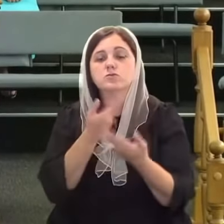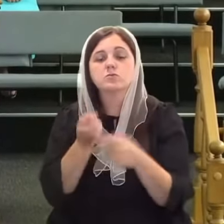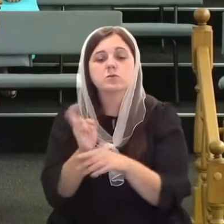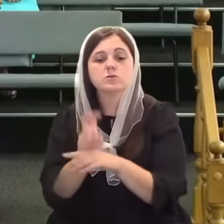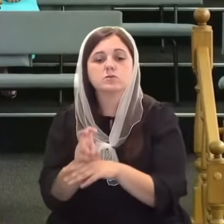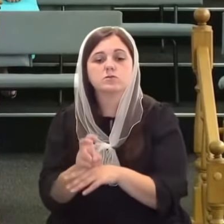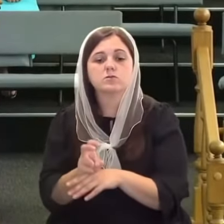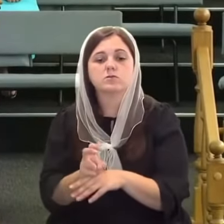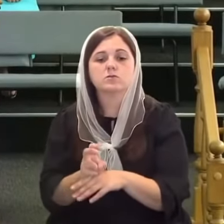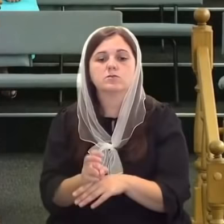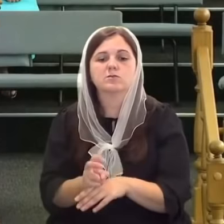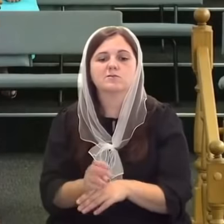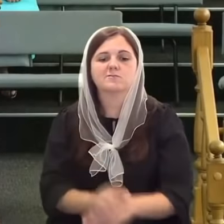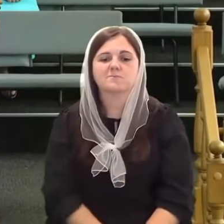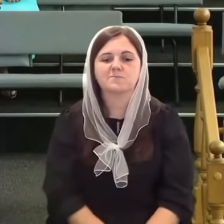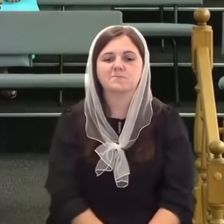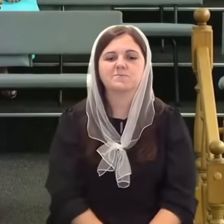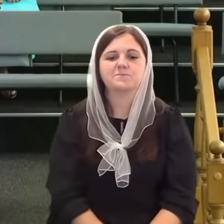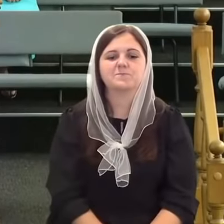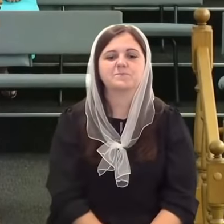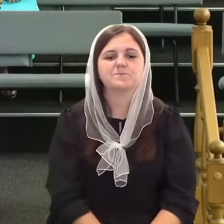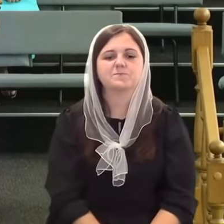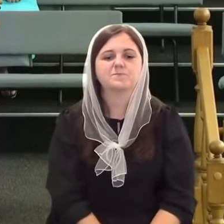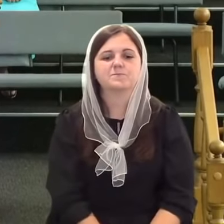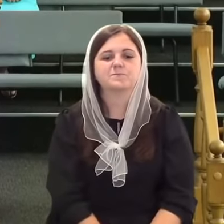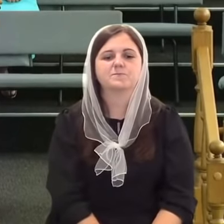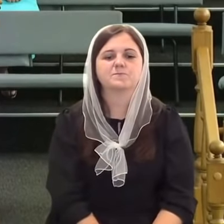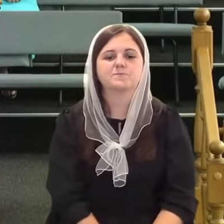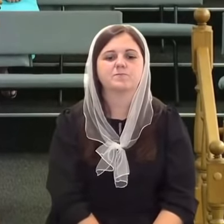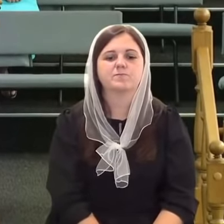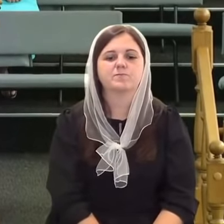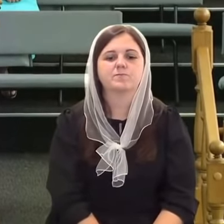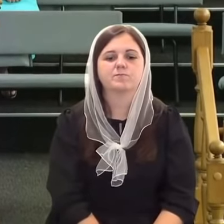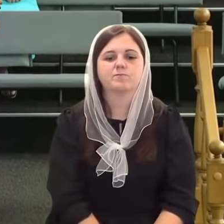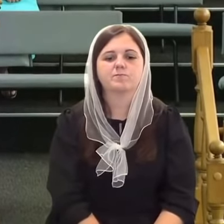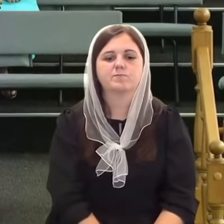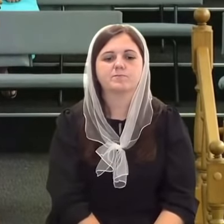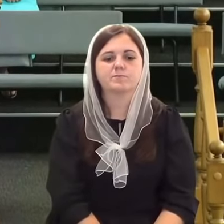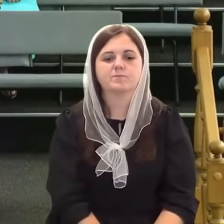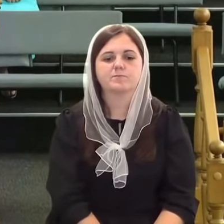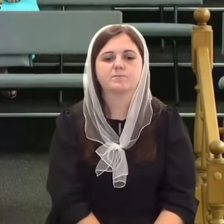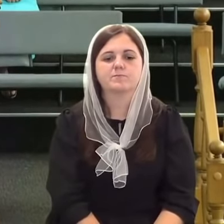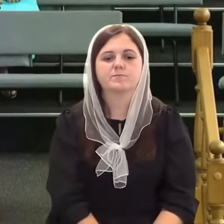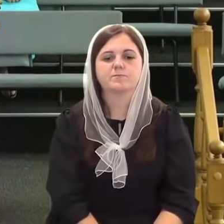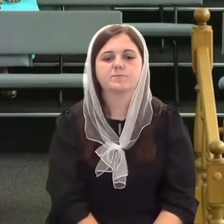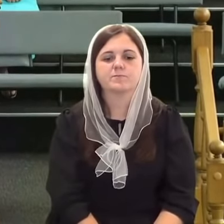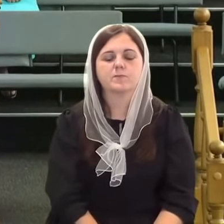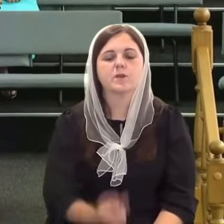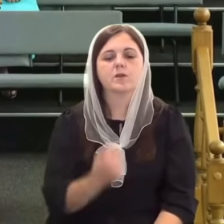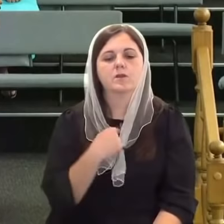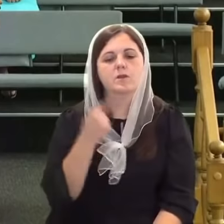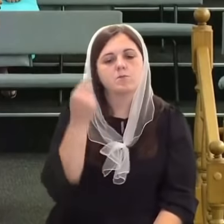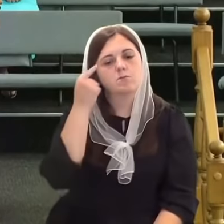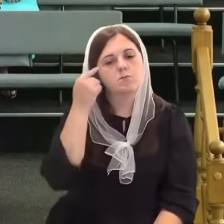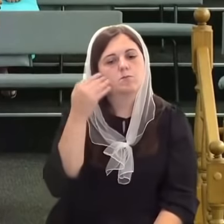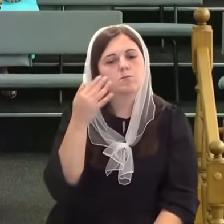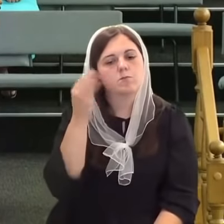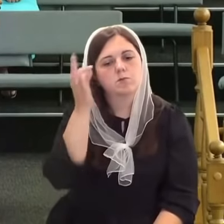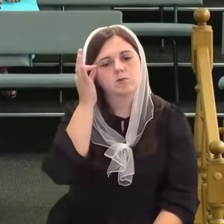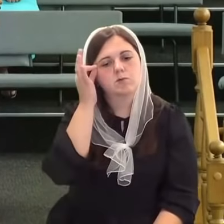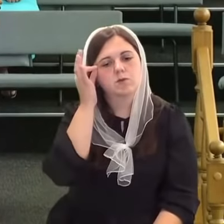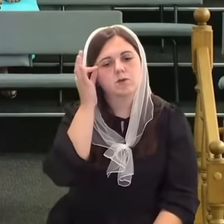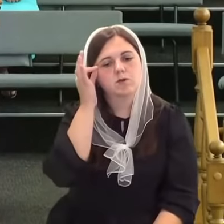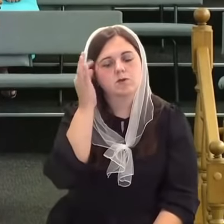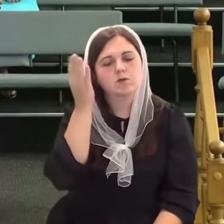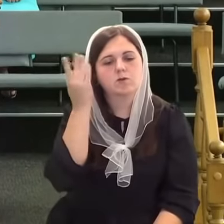на месте у родителей, и ребенок Псалом выучил. И такое бывает. Я помню, что когда я был